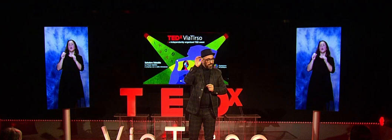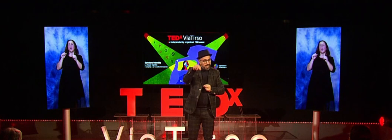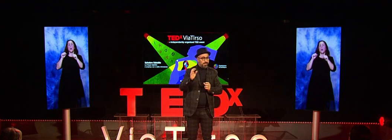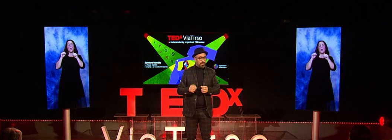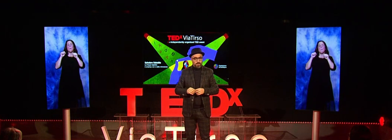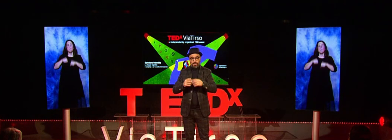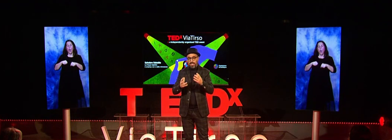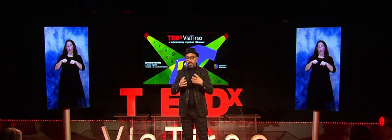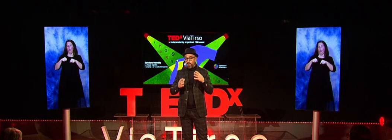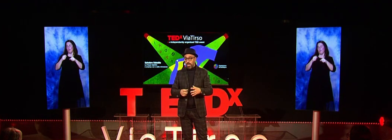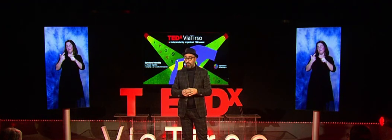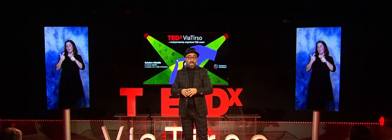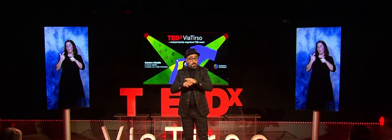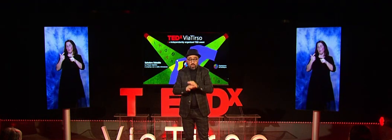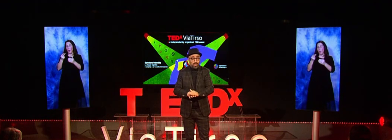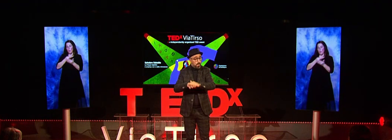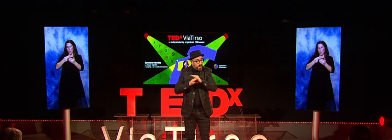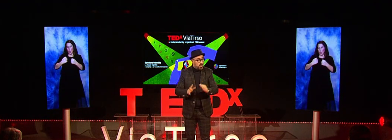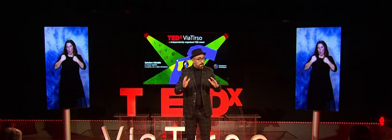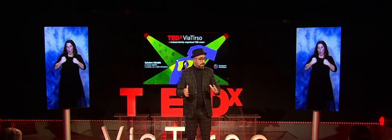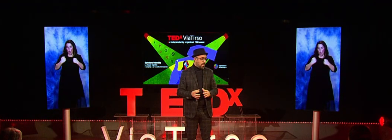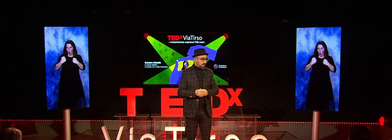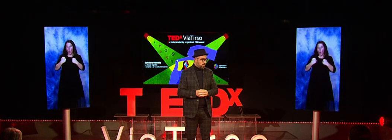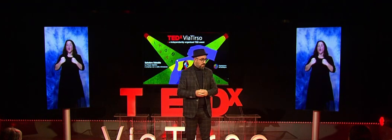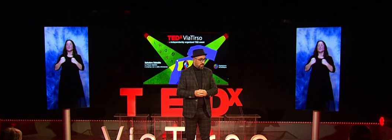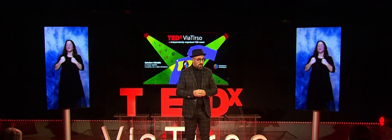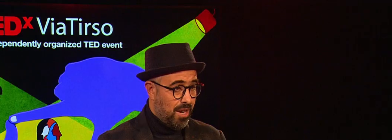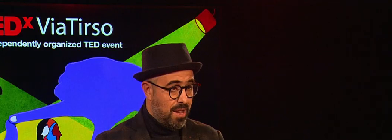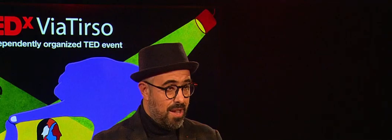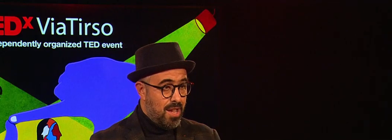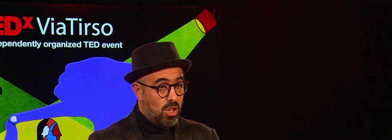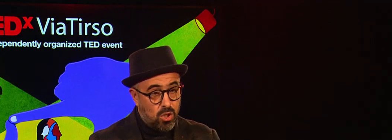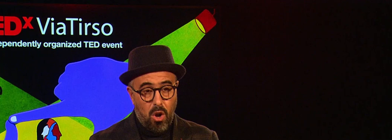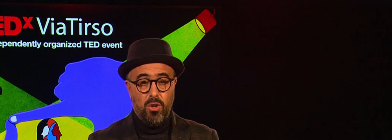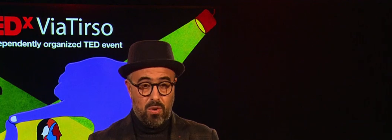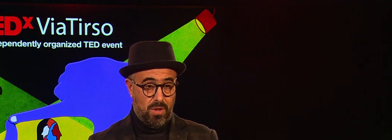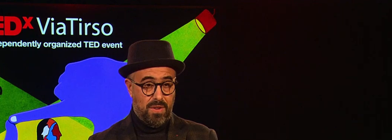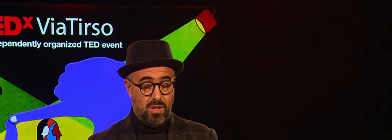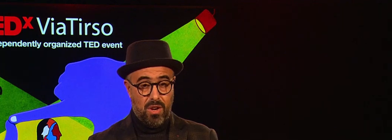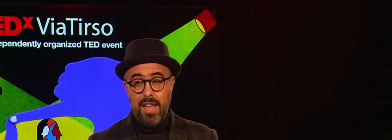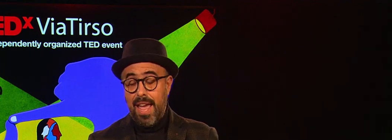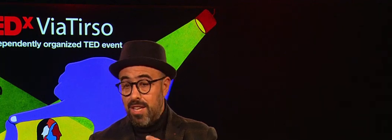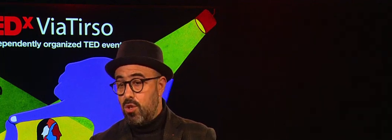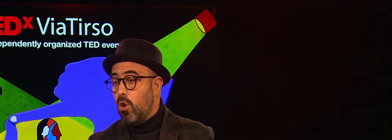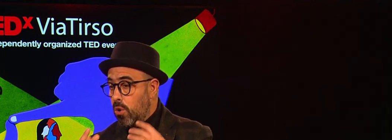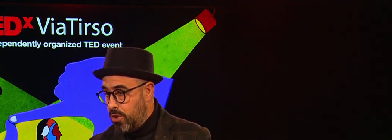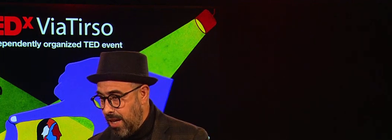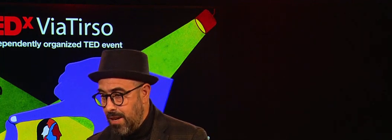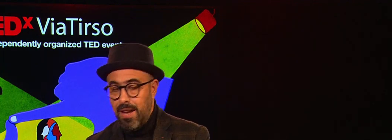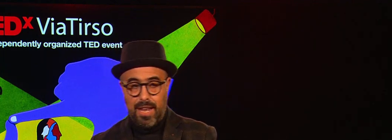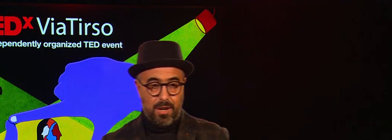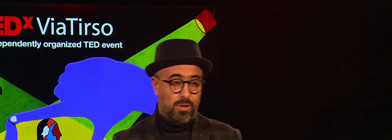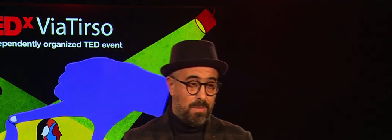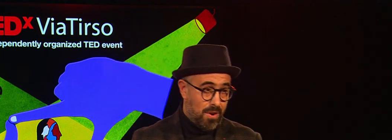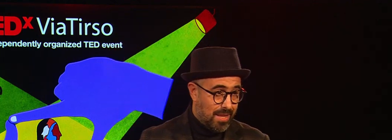soldino dentro questo grande progetto che è un progetto principalmente di condivisione solo di condivisione ed è solo così